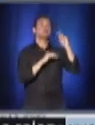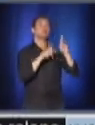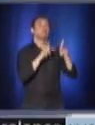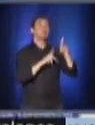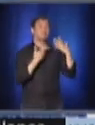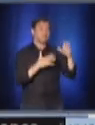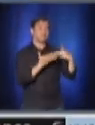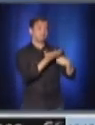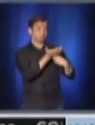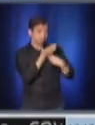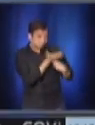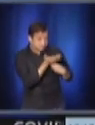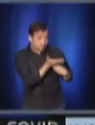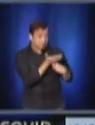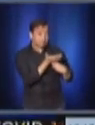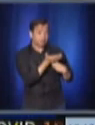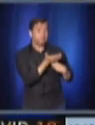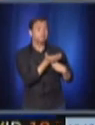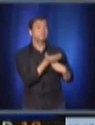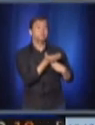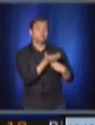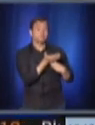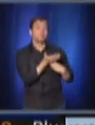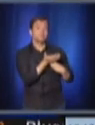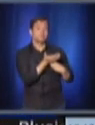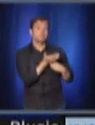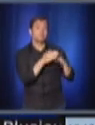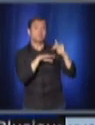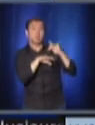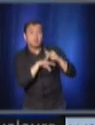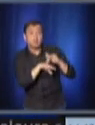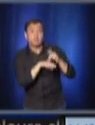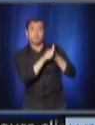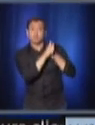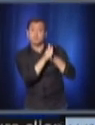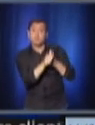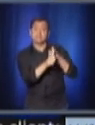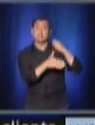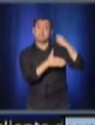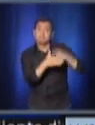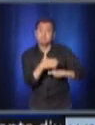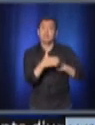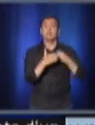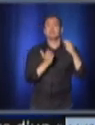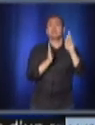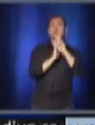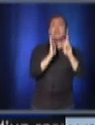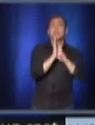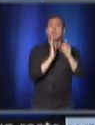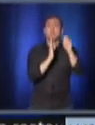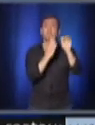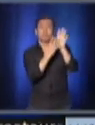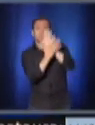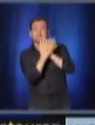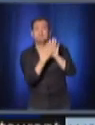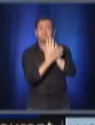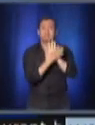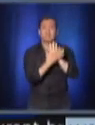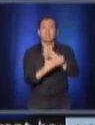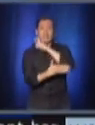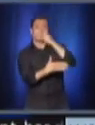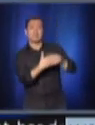Jean, c'est difficile pour eux de les appliquer parce que les règles sont un petit peu flous sur cet aspect-là. Je réexplique.